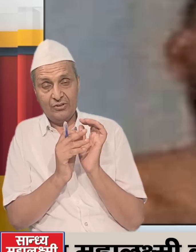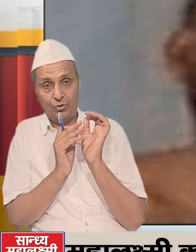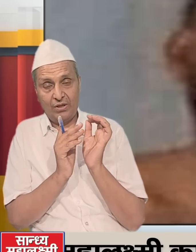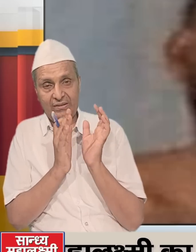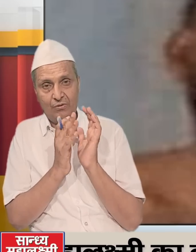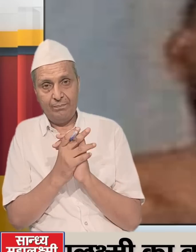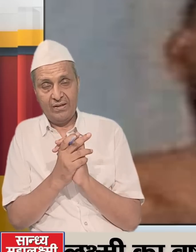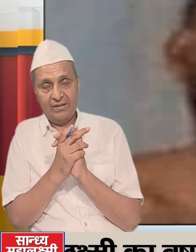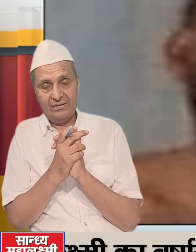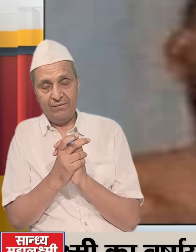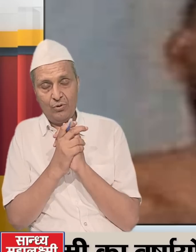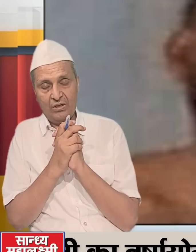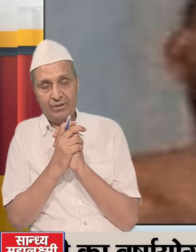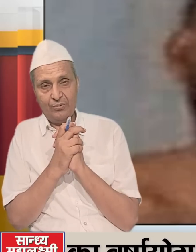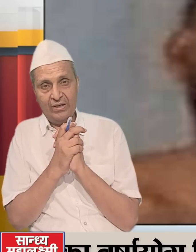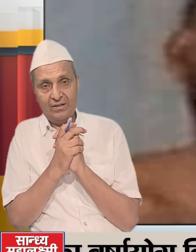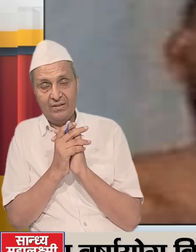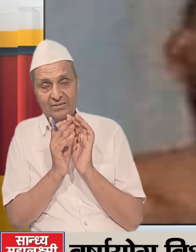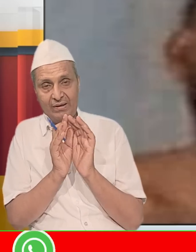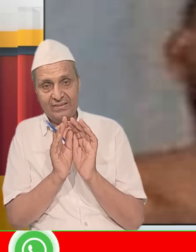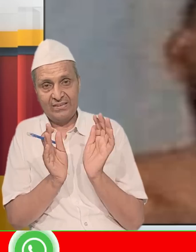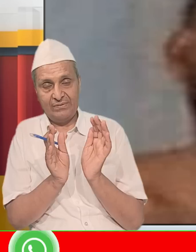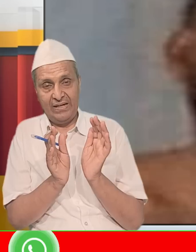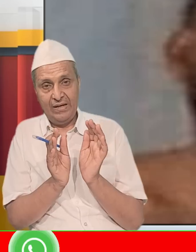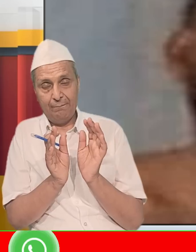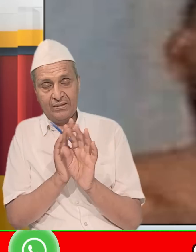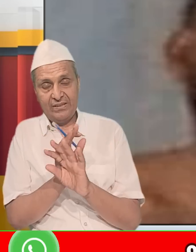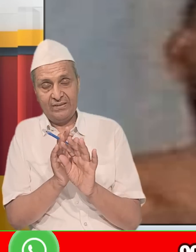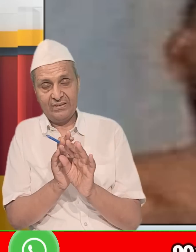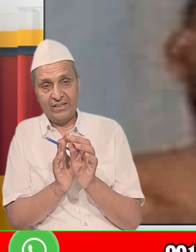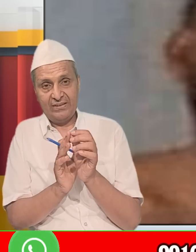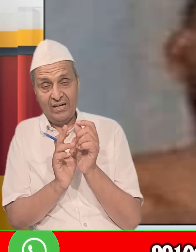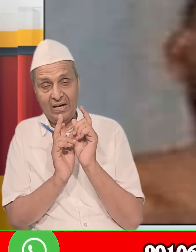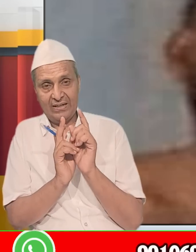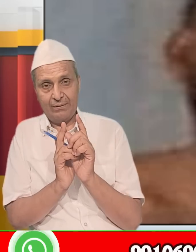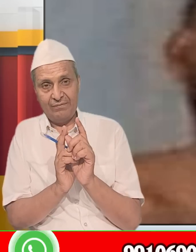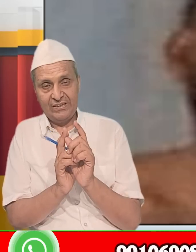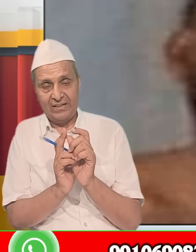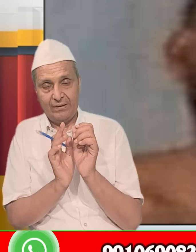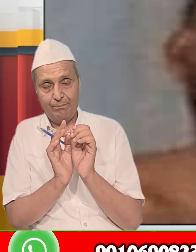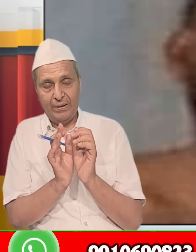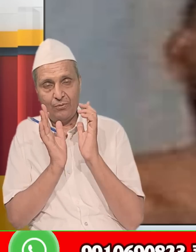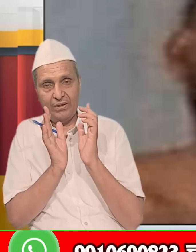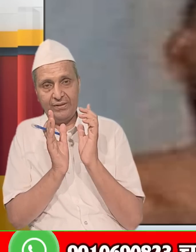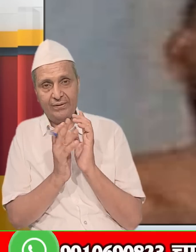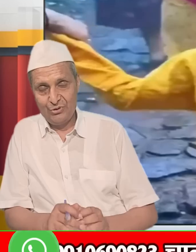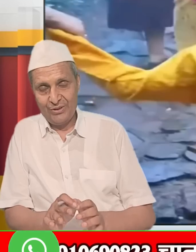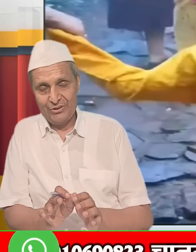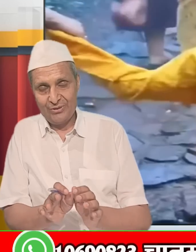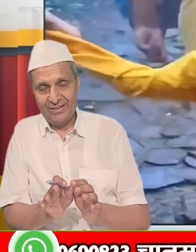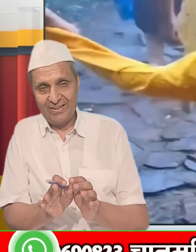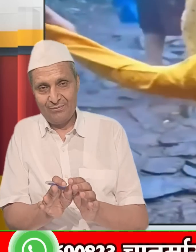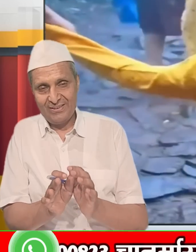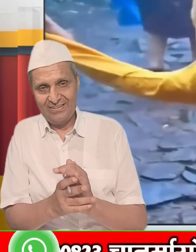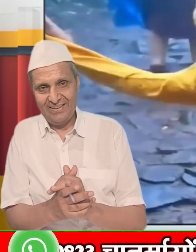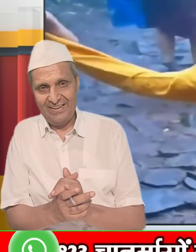कारण दुर्घटना होने पर देवलोक गमन हो गया। समाज स्तब्ध है पर चिंतित शायद आगे के भविष्य के लिए बिल्कुल नहीं है। छोटे